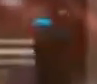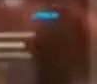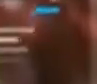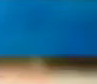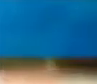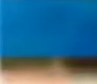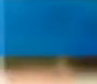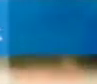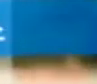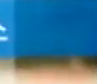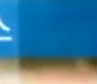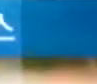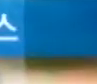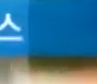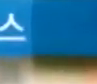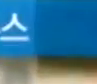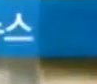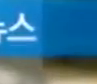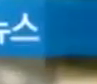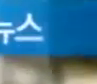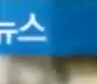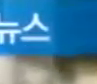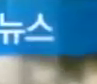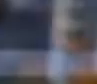power 으